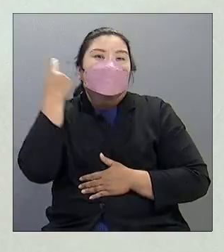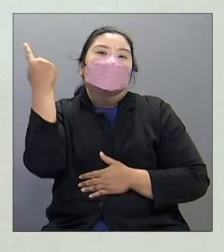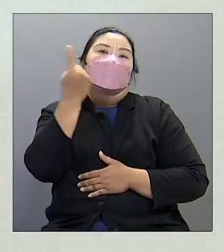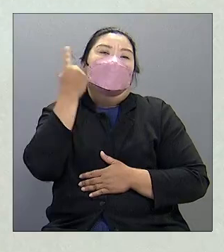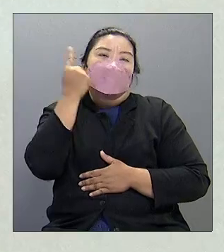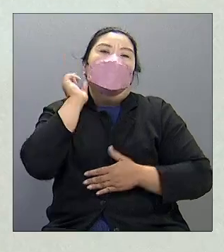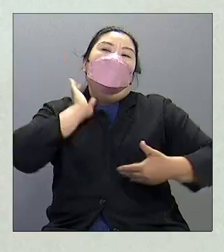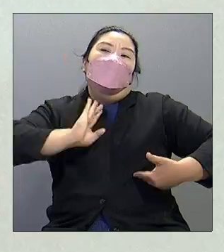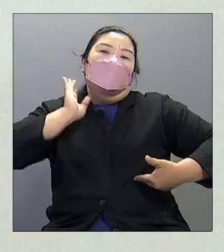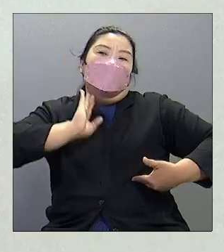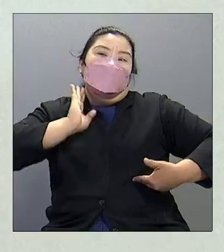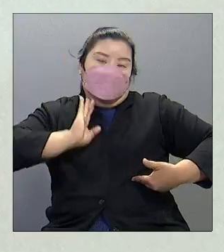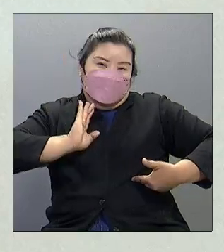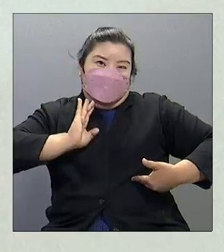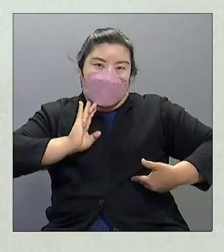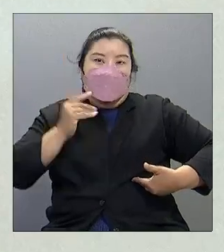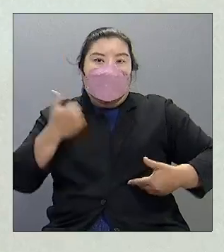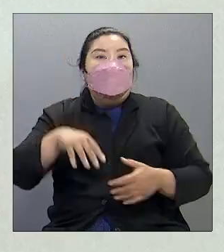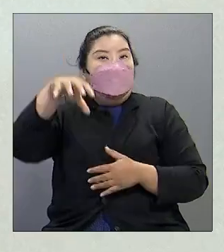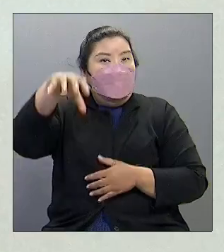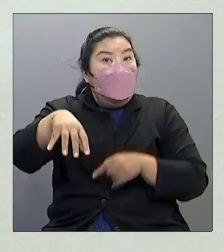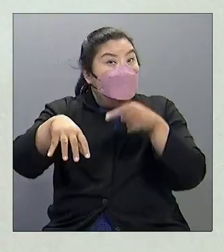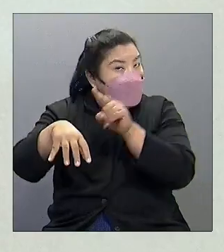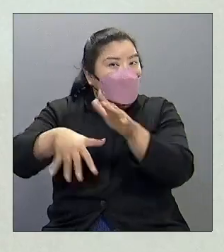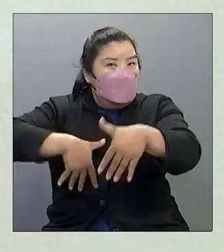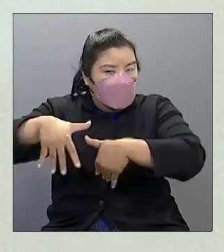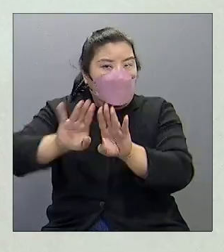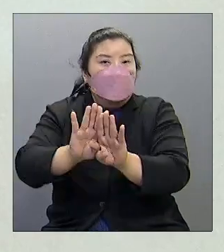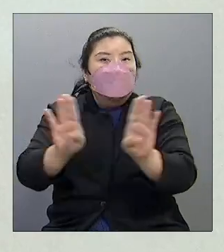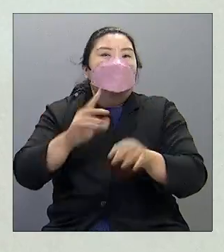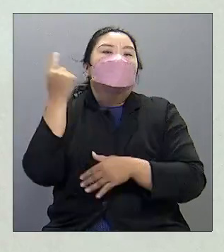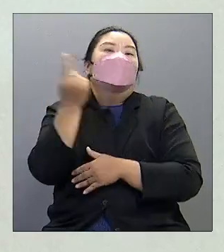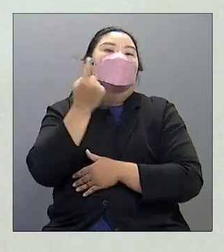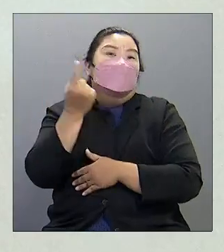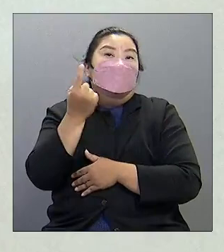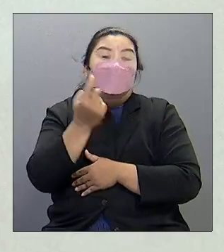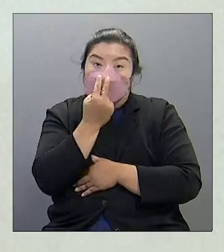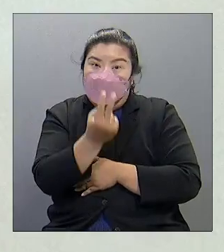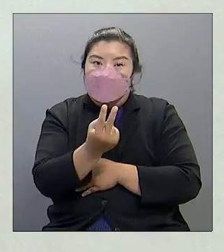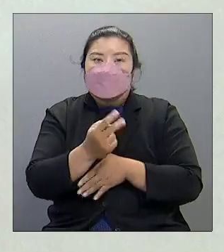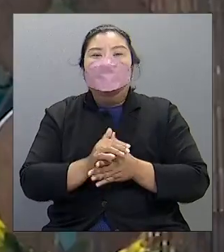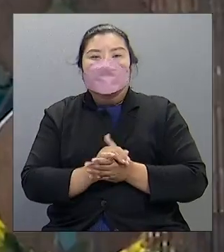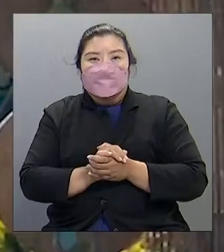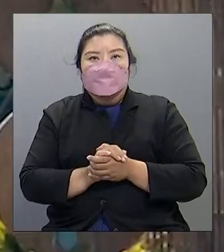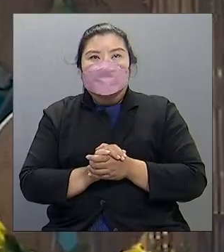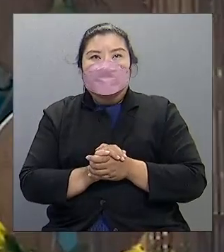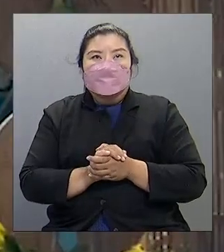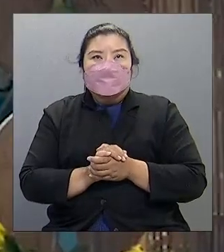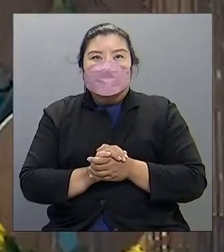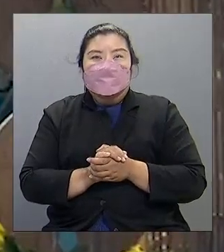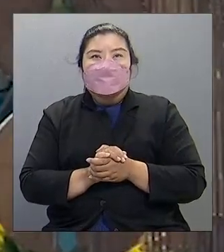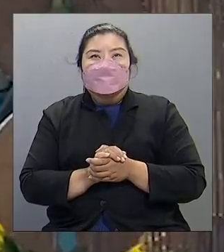ครัเขารวมตัวกันเปิดแ่งท่องเที่วชมชนตลาดมอนเมืองละโว ไปเที่ยวที่นนกหนอยครับ